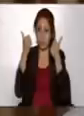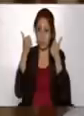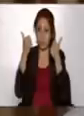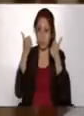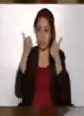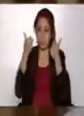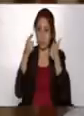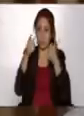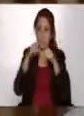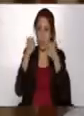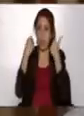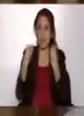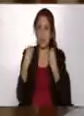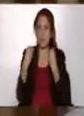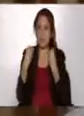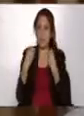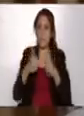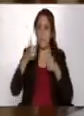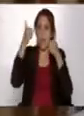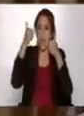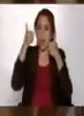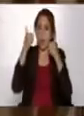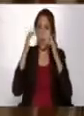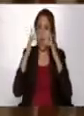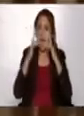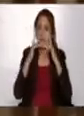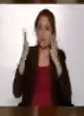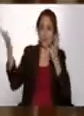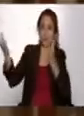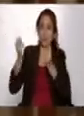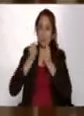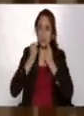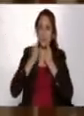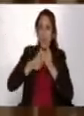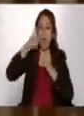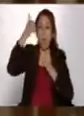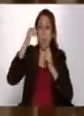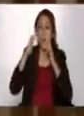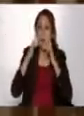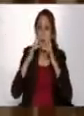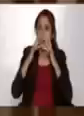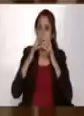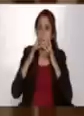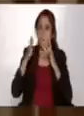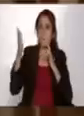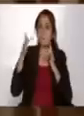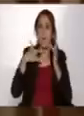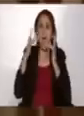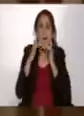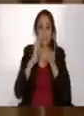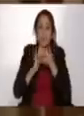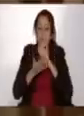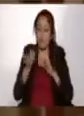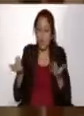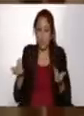منه. اخد عزال عيال، انا قاعده عند ابويا، ابويا ما عندوش الا سرير واحد. انا ابويا بينام على كنب، امي بتنام على كنب، انا وعيالي بننام على